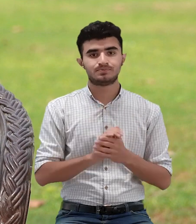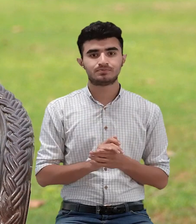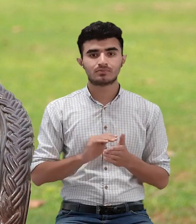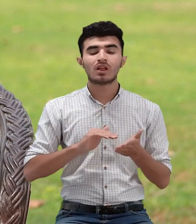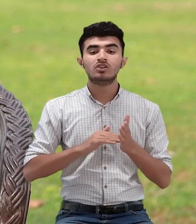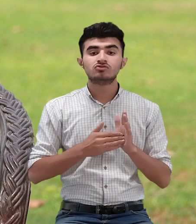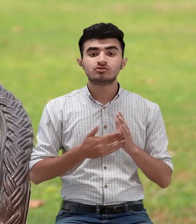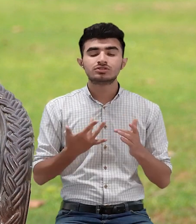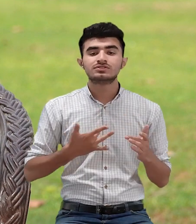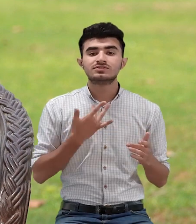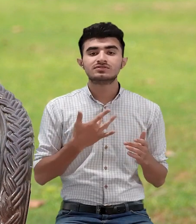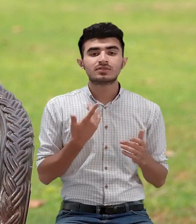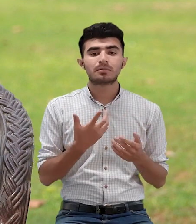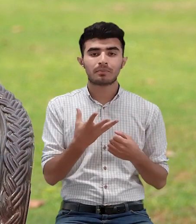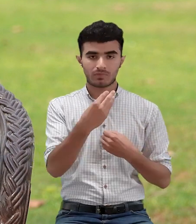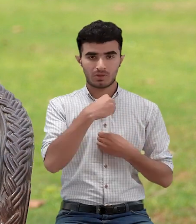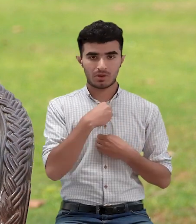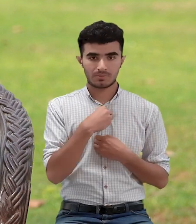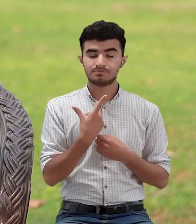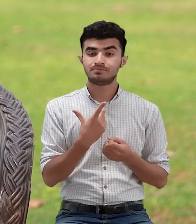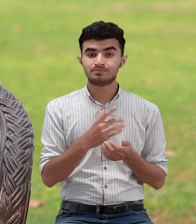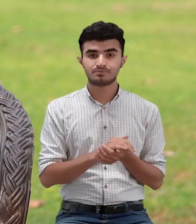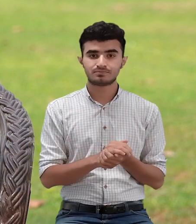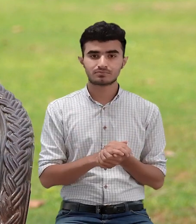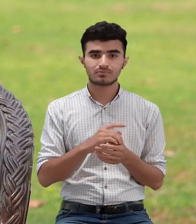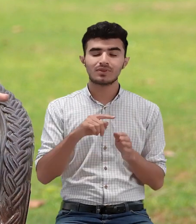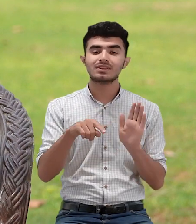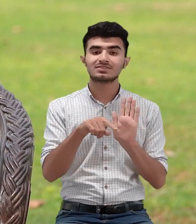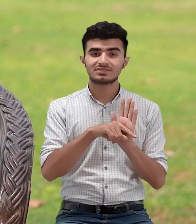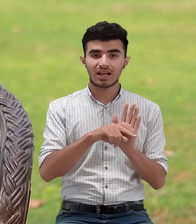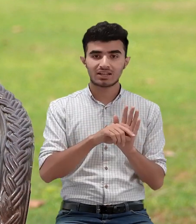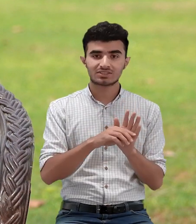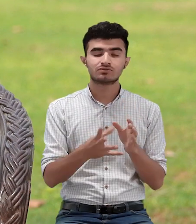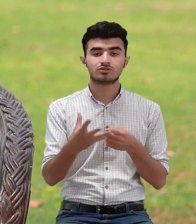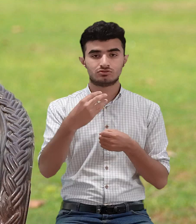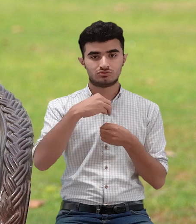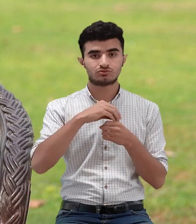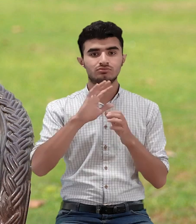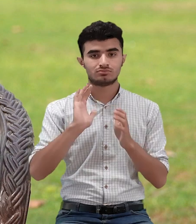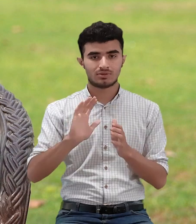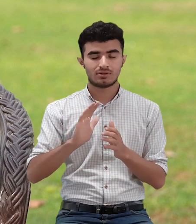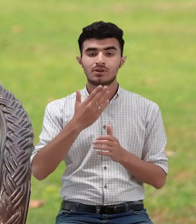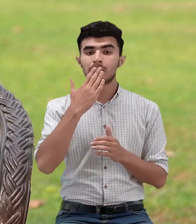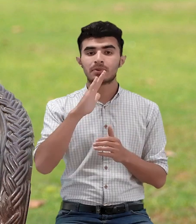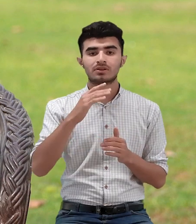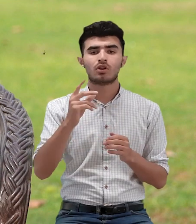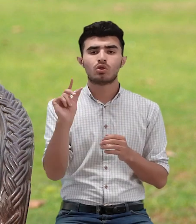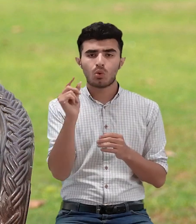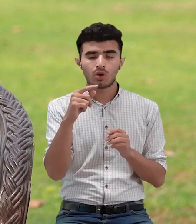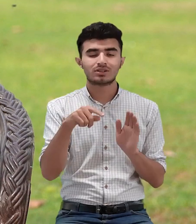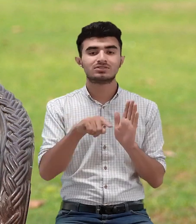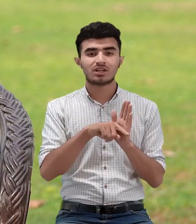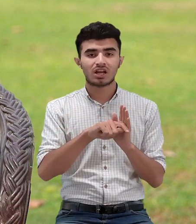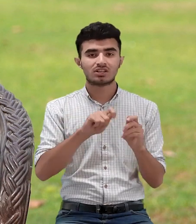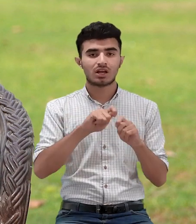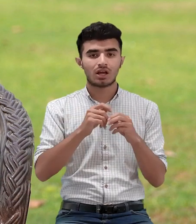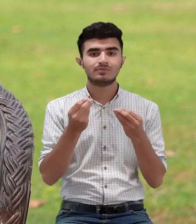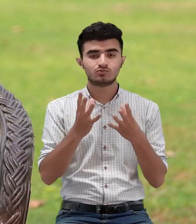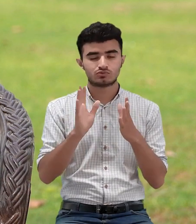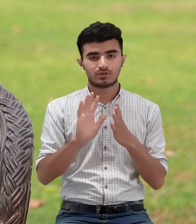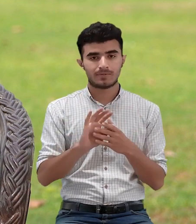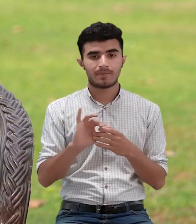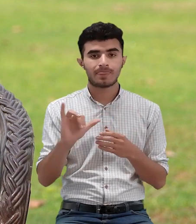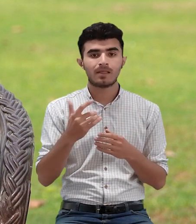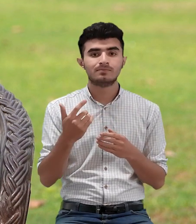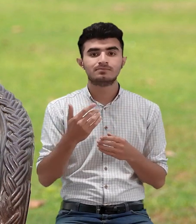देता है। हसद का जज्बा हमारे अंदर कुछ नेगेटिव चीज़ें पैदा करता है, उसकी वजह से फिर वो नेगेटिव समझा जाता है। मिसाल